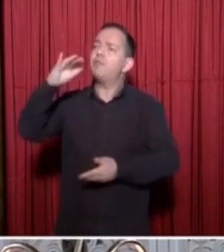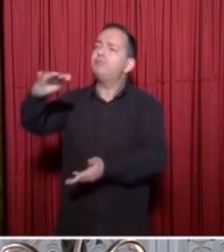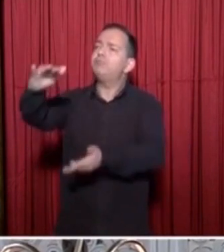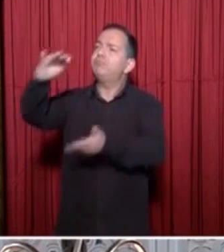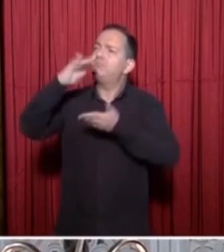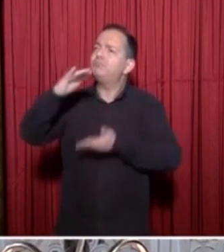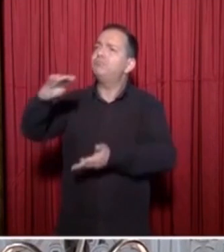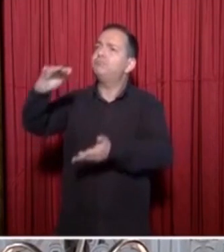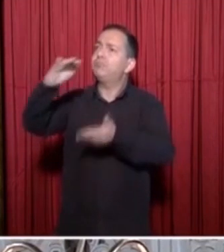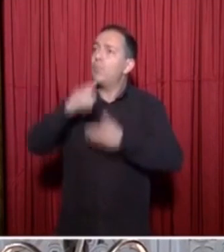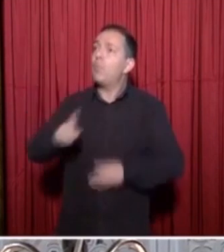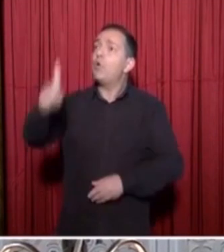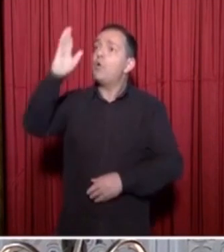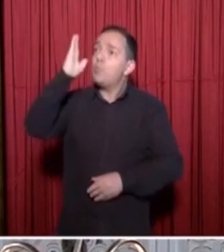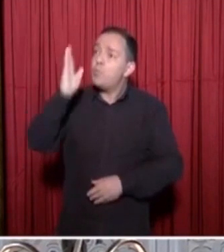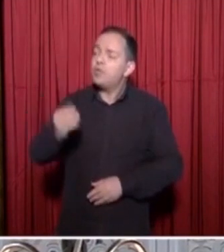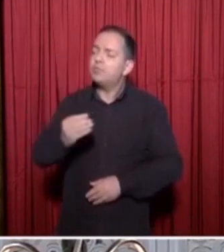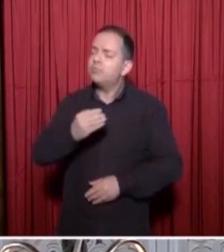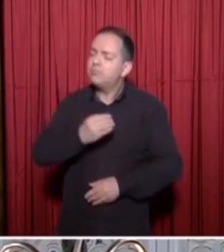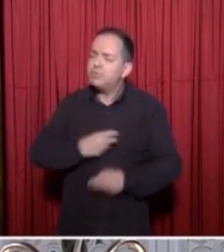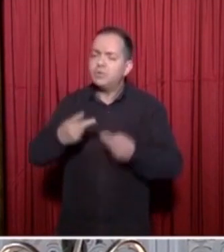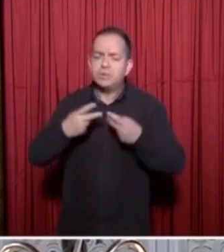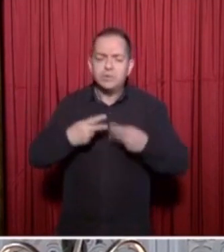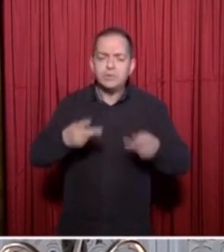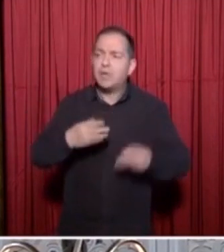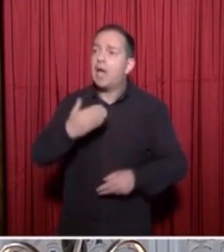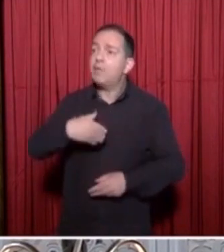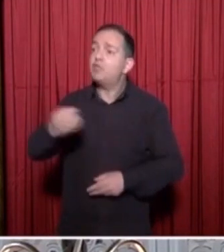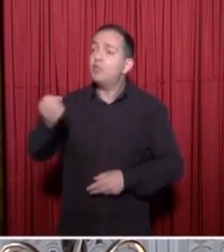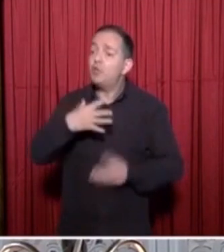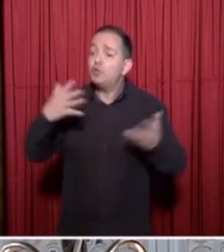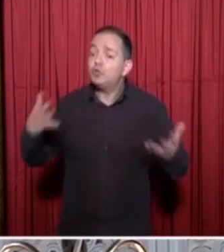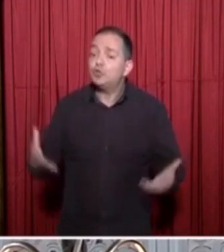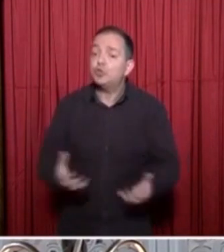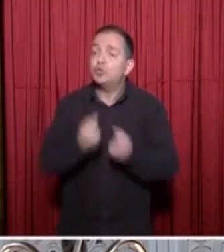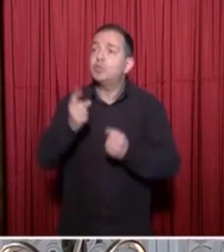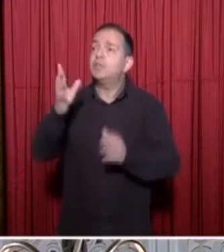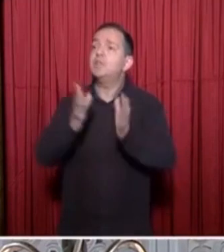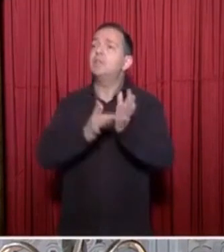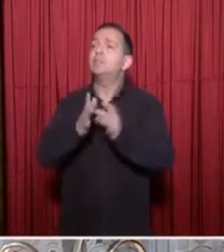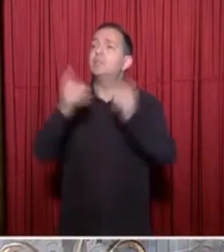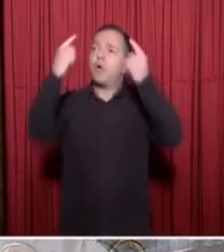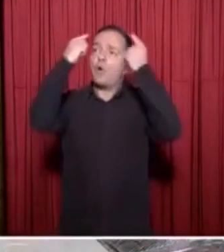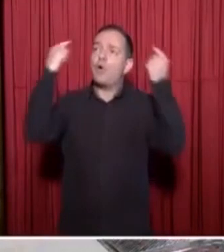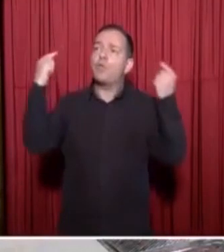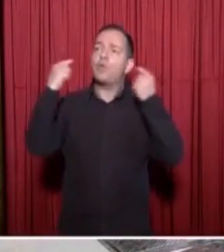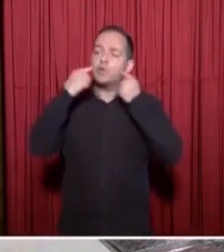Σον γαρεστή το ελεήν και σώζην ημάς ο Θεός ημών και εσύ την